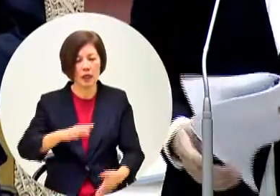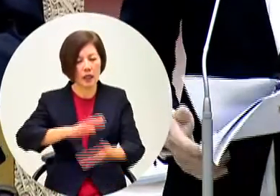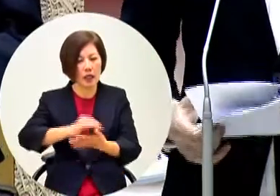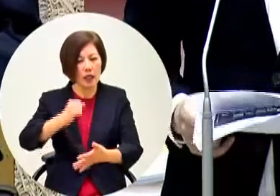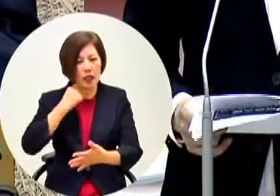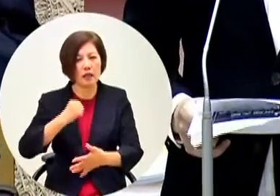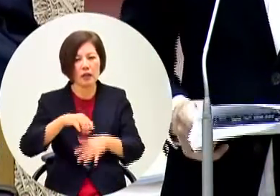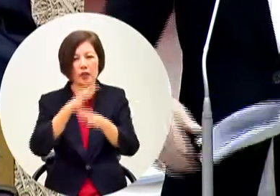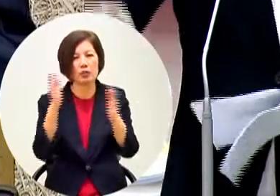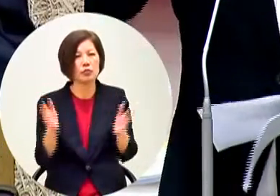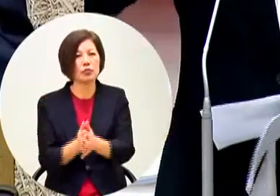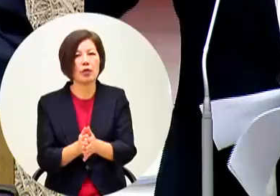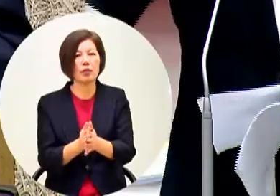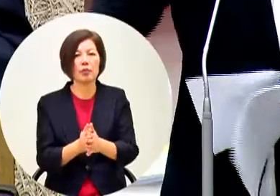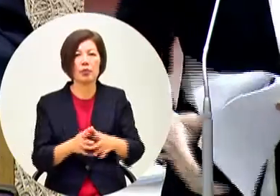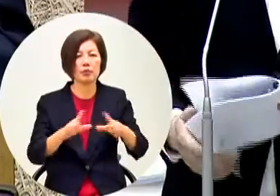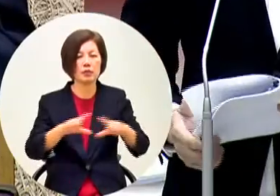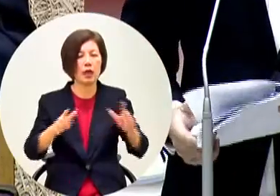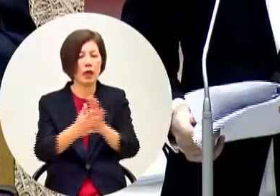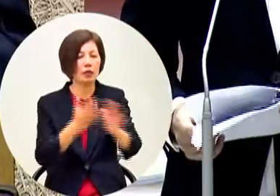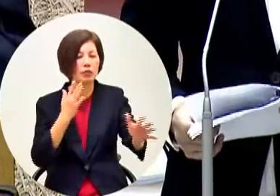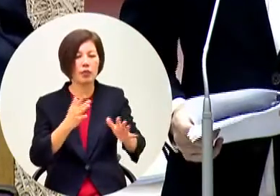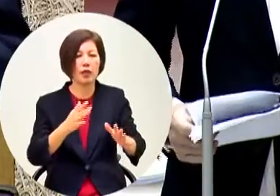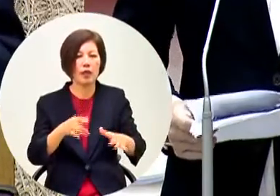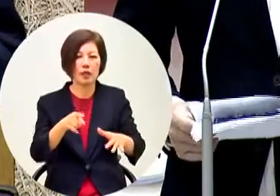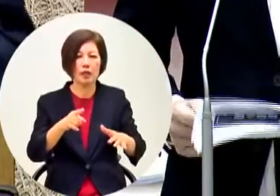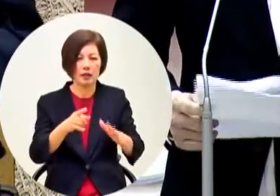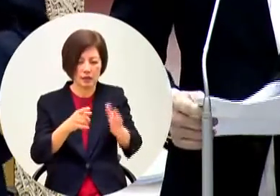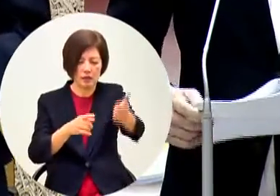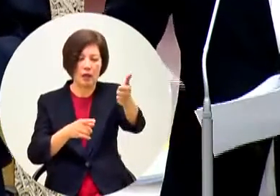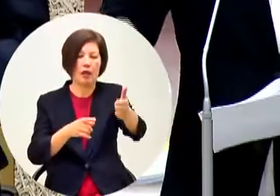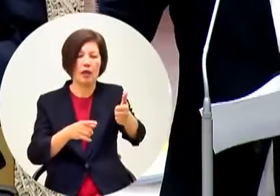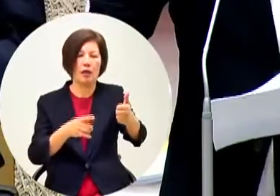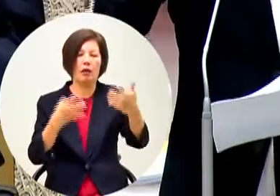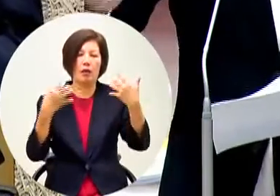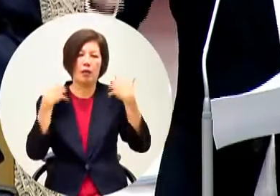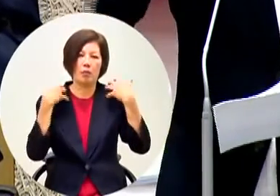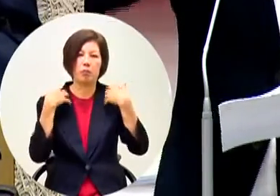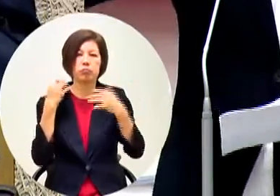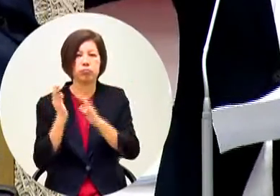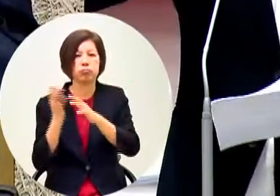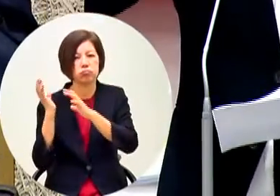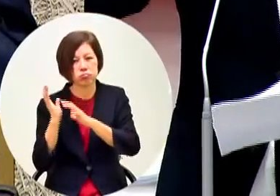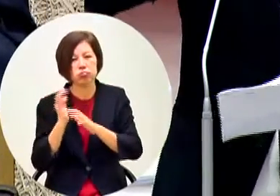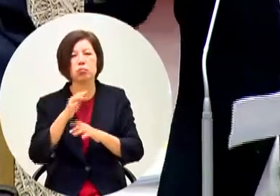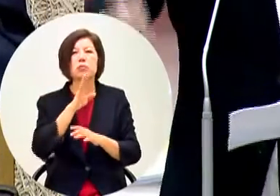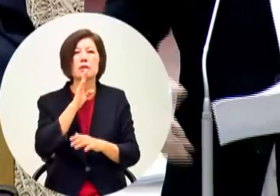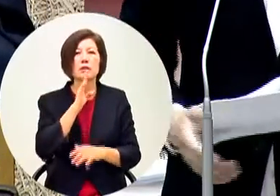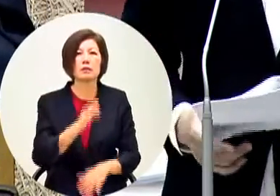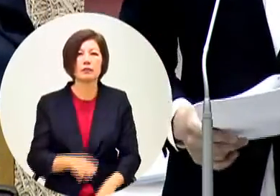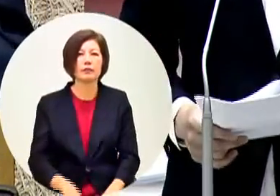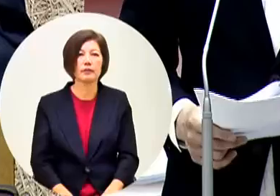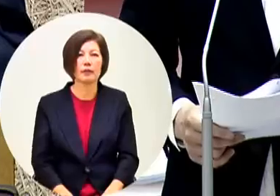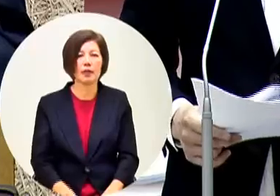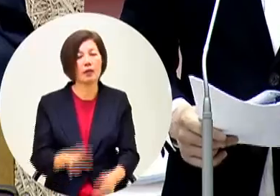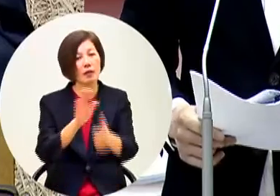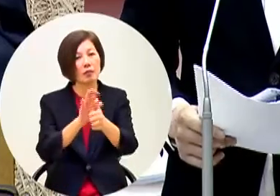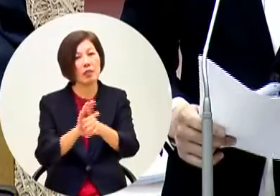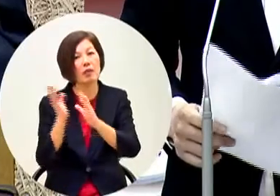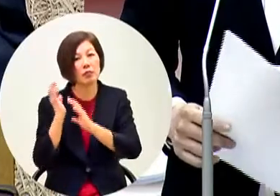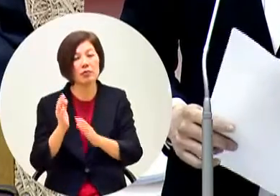层的拆除队员，在大队长身上，变成是说他，你必须知道自己扛压力，你不会帮他扛压力啊，是不